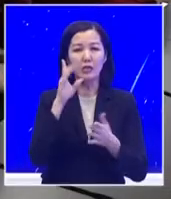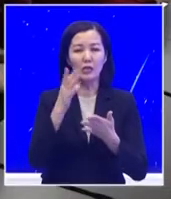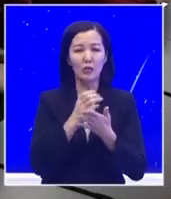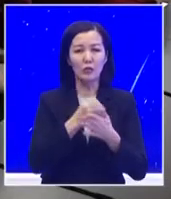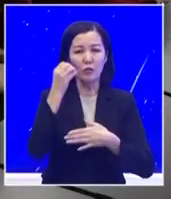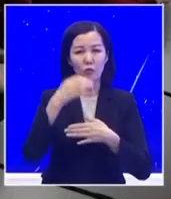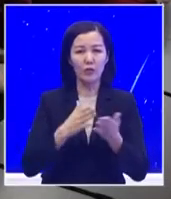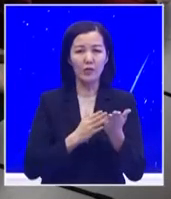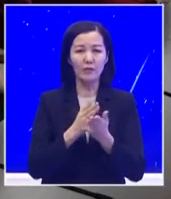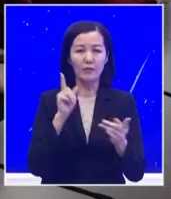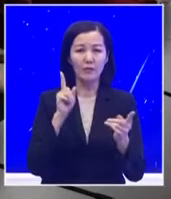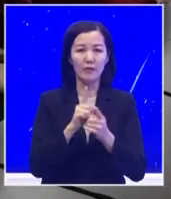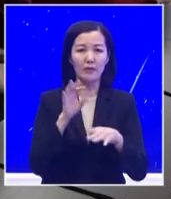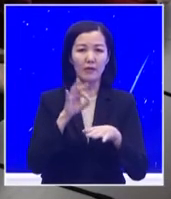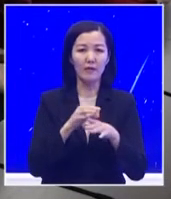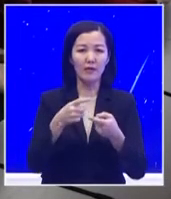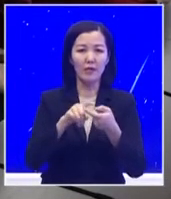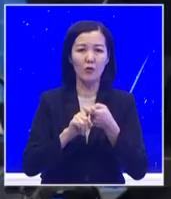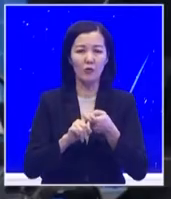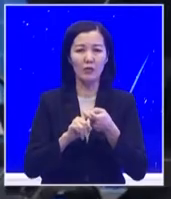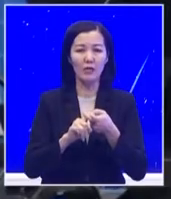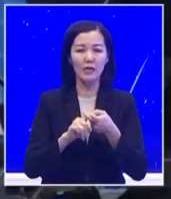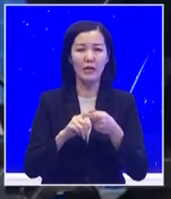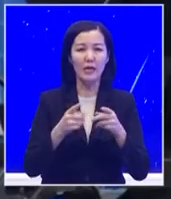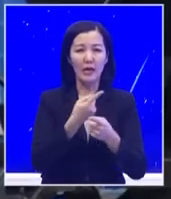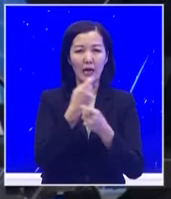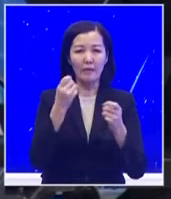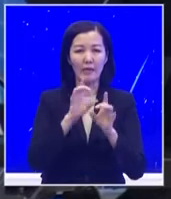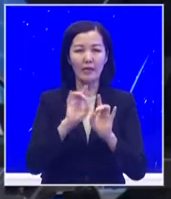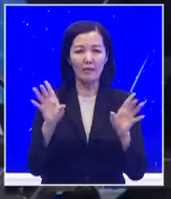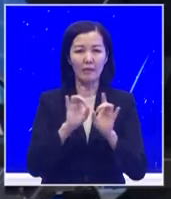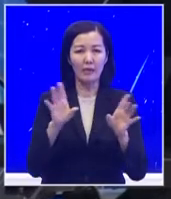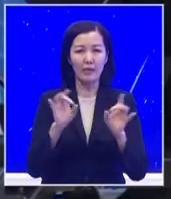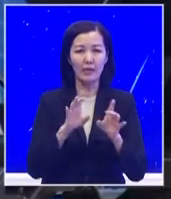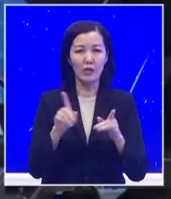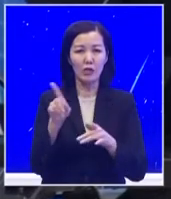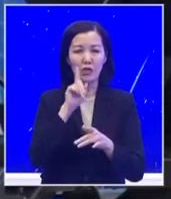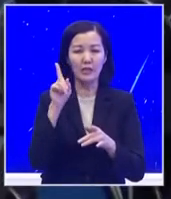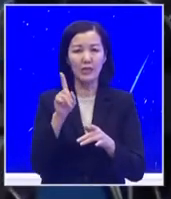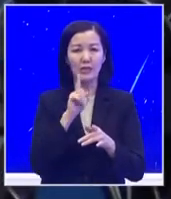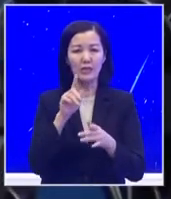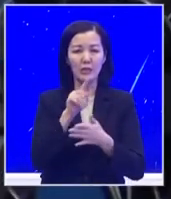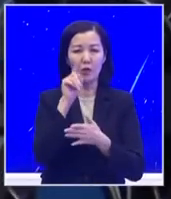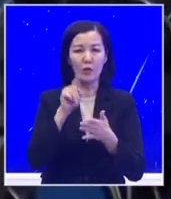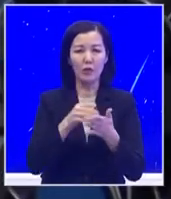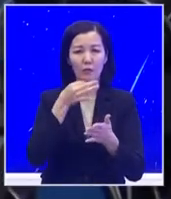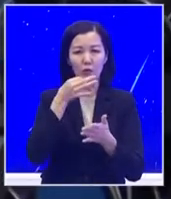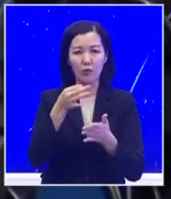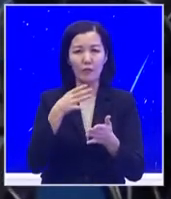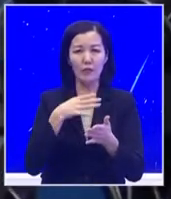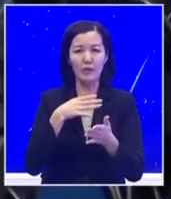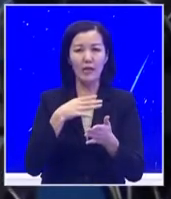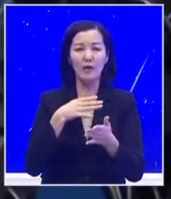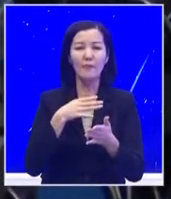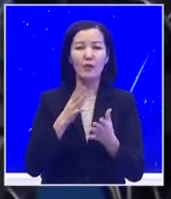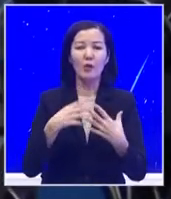ресурстық орталық қызметкерлерімен кездесіп, инфекциялық ауру жайында кеңінен ақпарат берді. Жас буынның көкейесті сауалдарына тұшымды жауап берді.